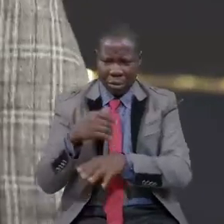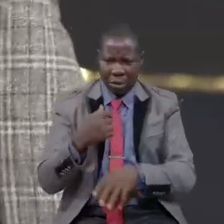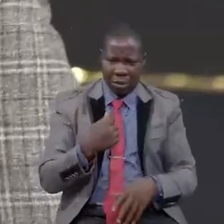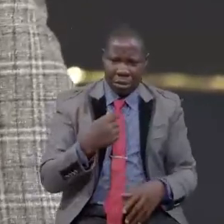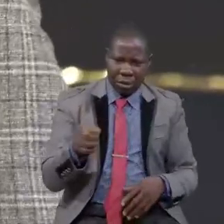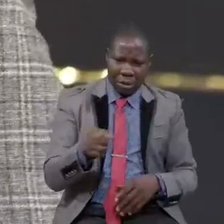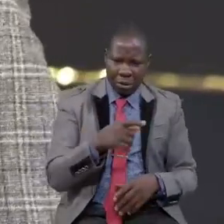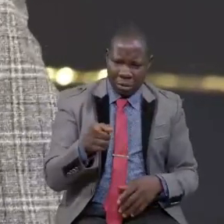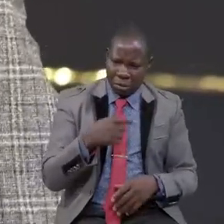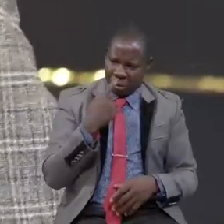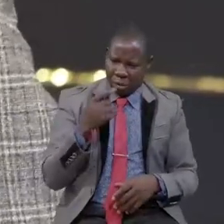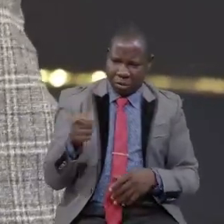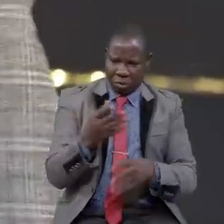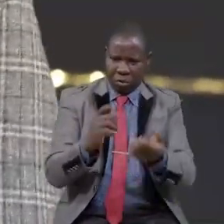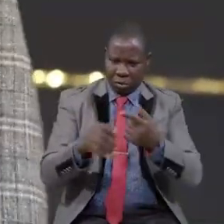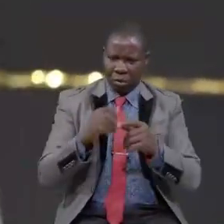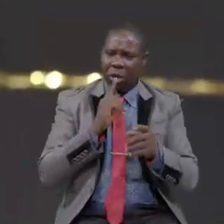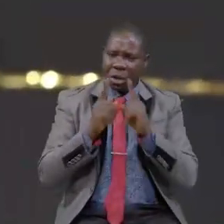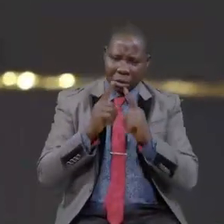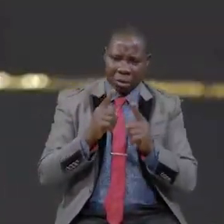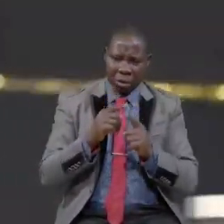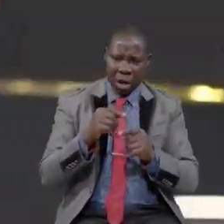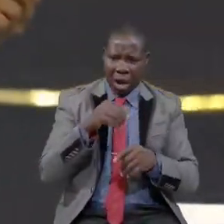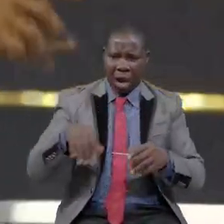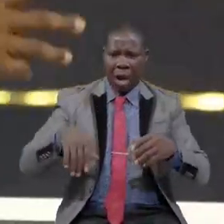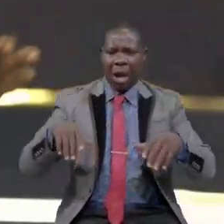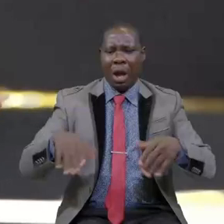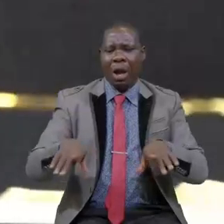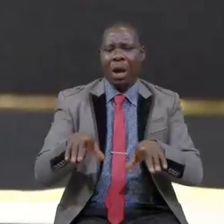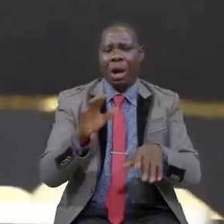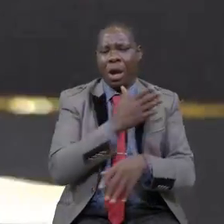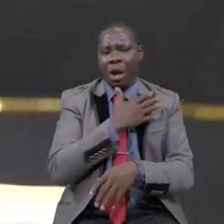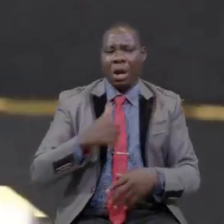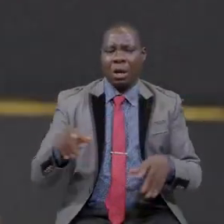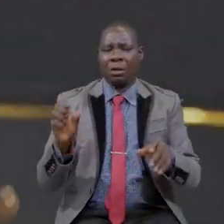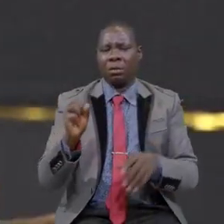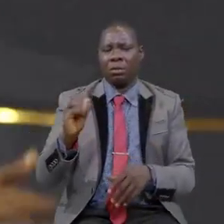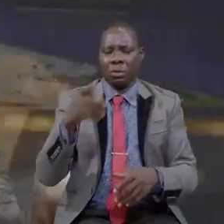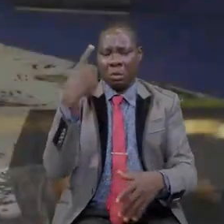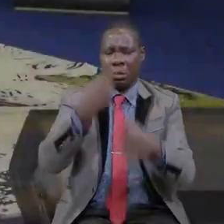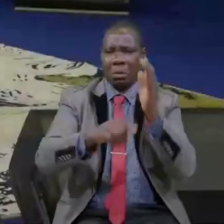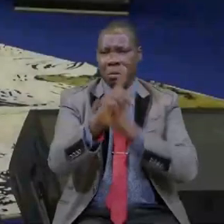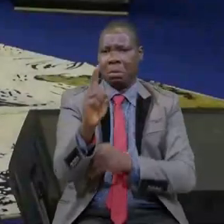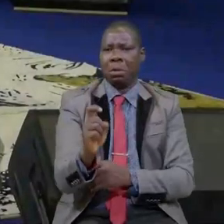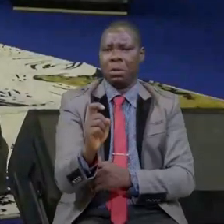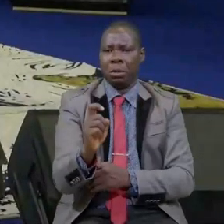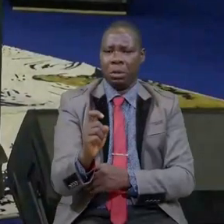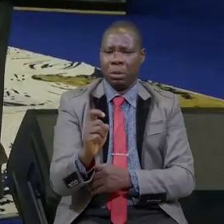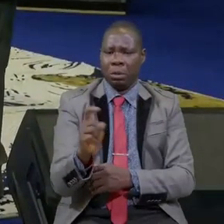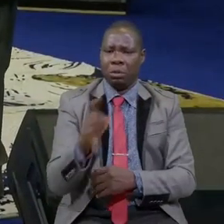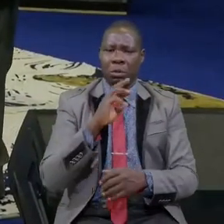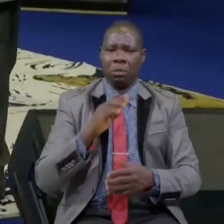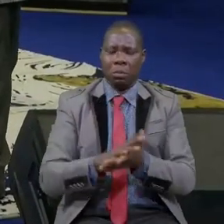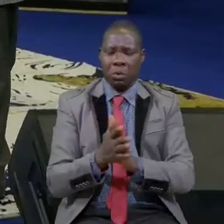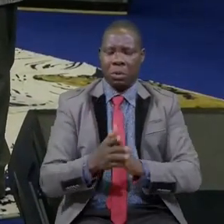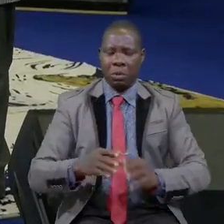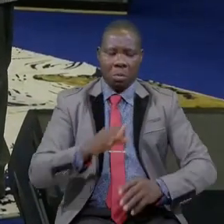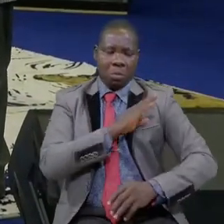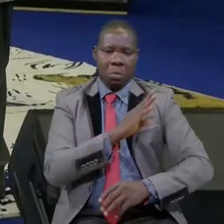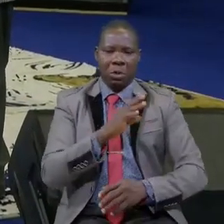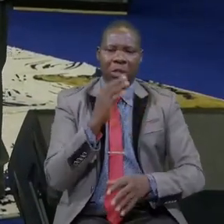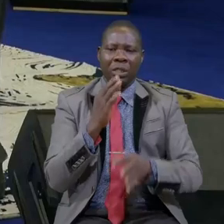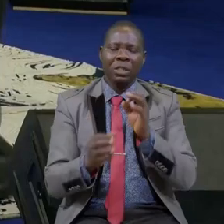après, même quand tu le fais, ce mot a été écrit. Et même si je ne le lis pas, la